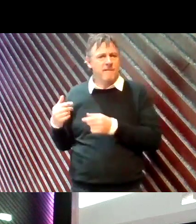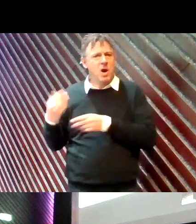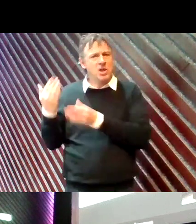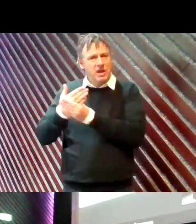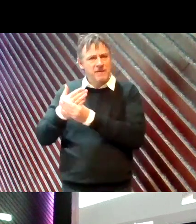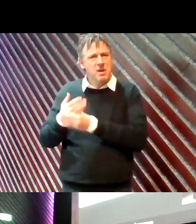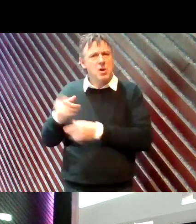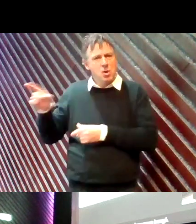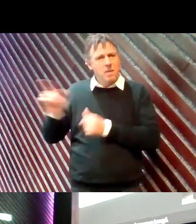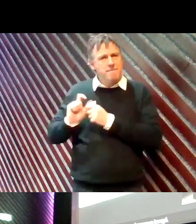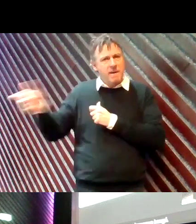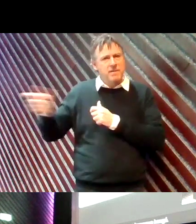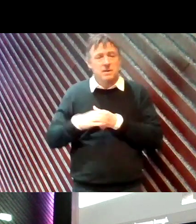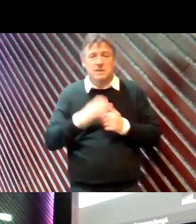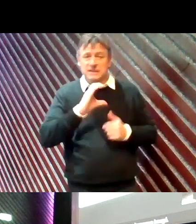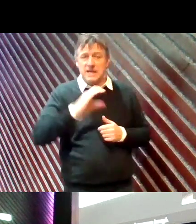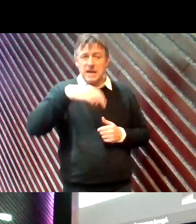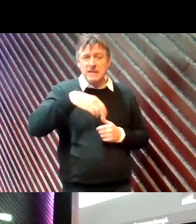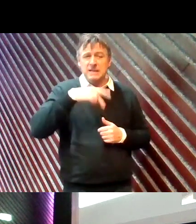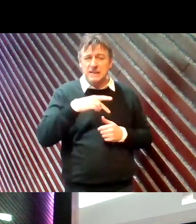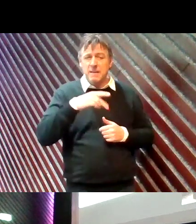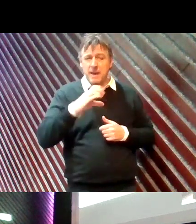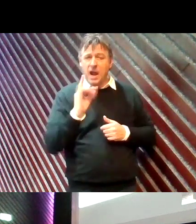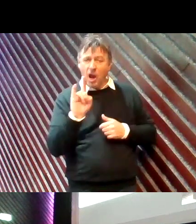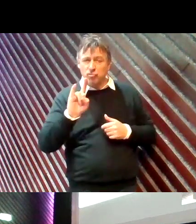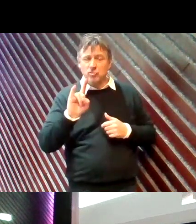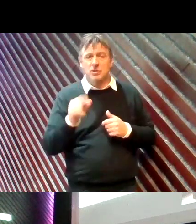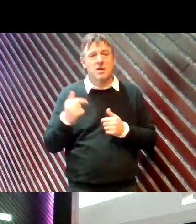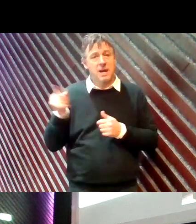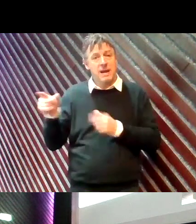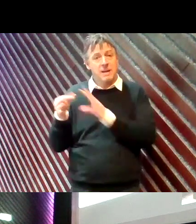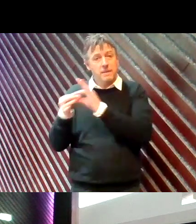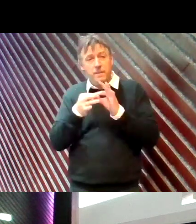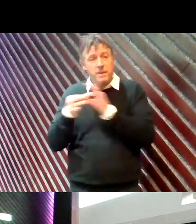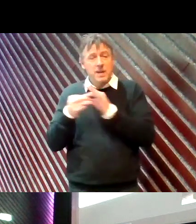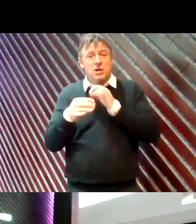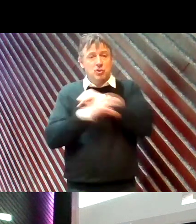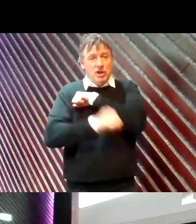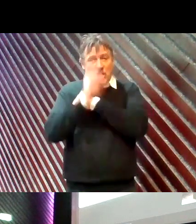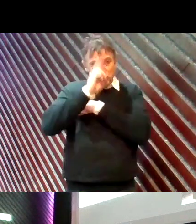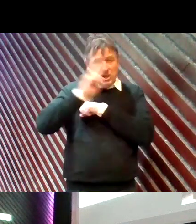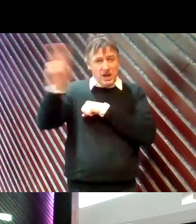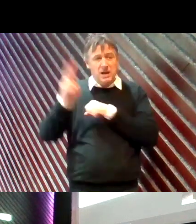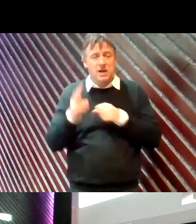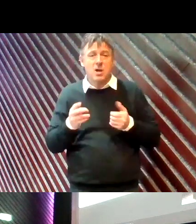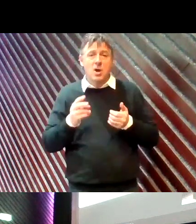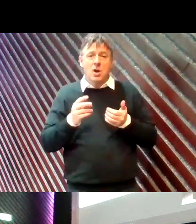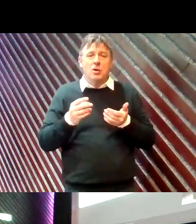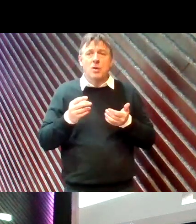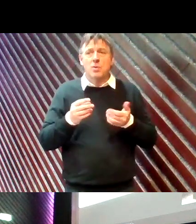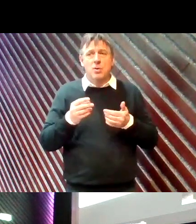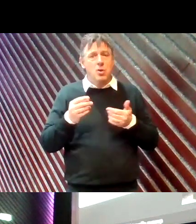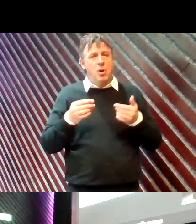pour beaucoup, puisque le TNCPH propose beaucoup sa collaboration avec le secrétaire général du Comité interministériel de l'Hondicat.